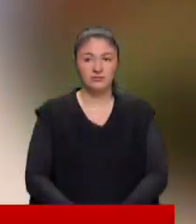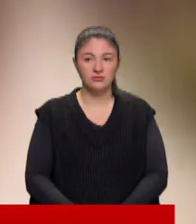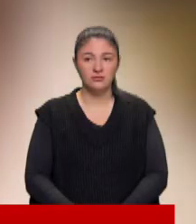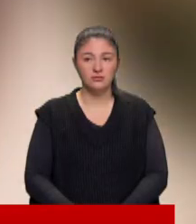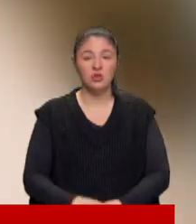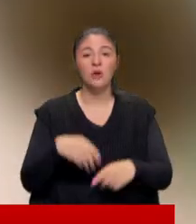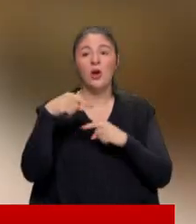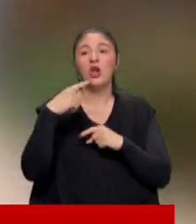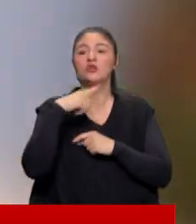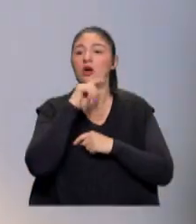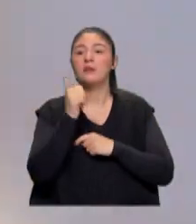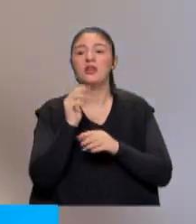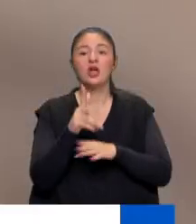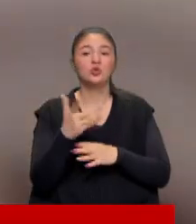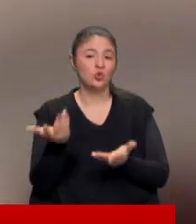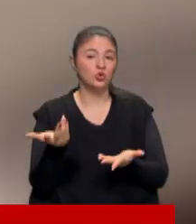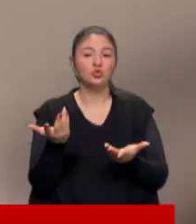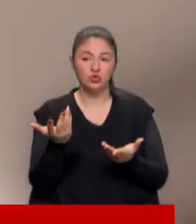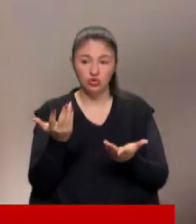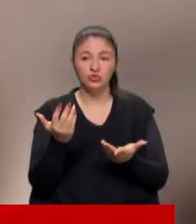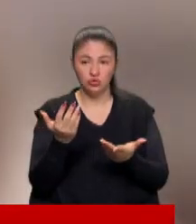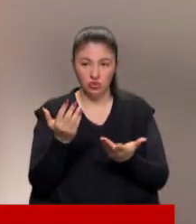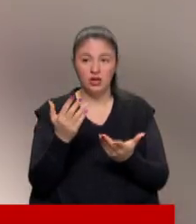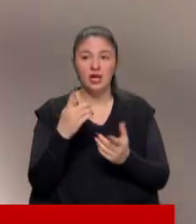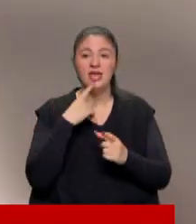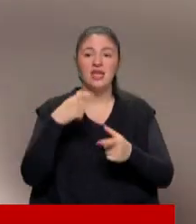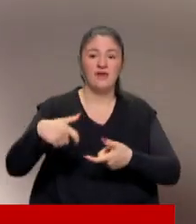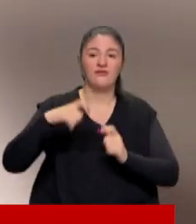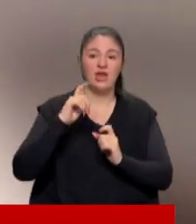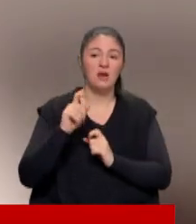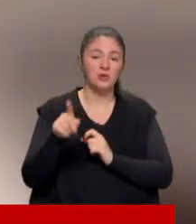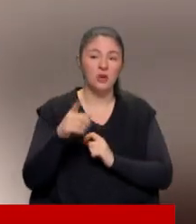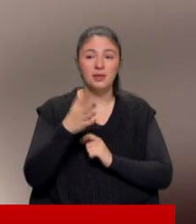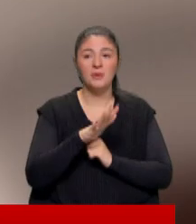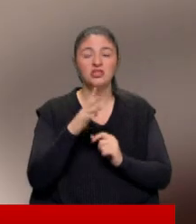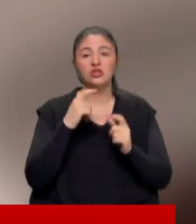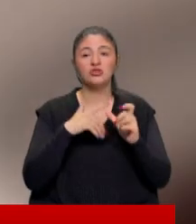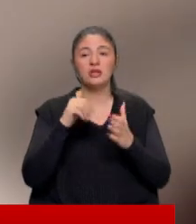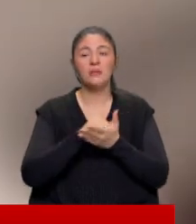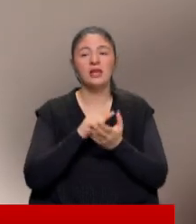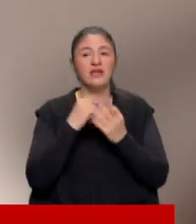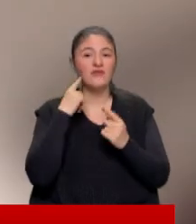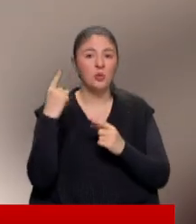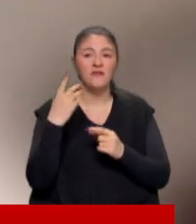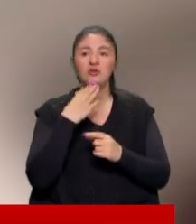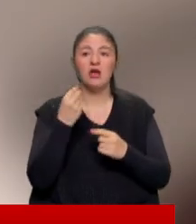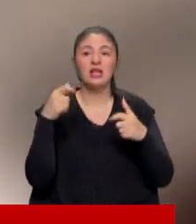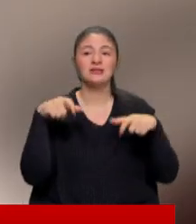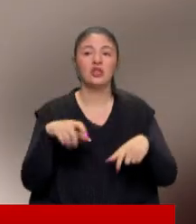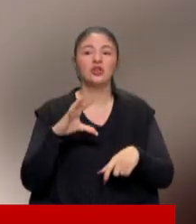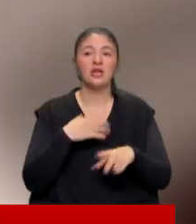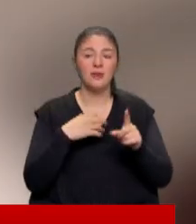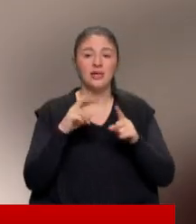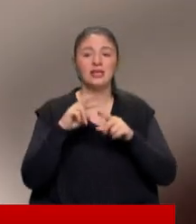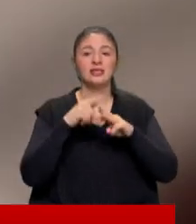Bu aralar zor zamanlar geçiriyoruz çünkü iftiraya uğruyoruz. Bir başka sosyal medya fenomeni ve güzellik salonu